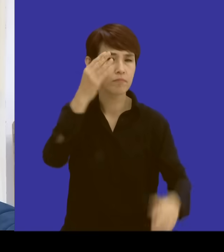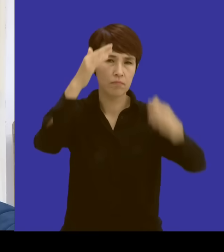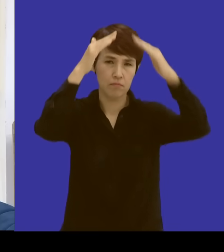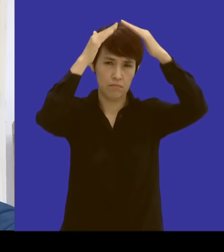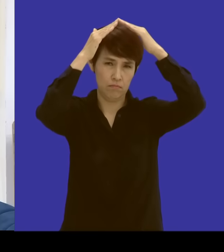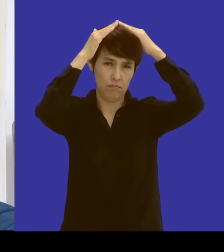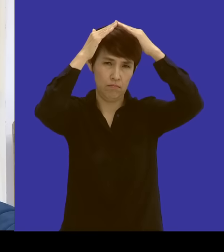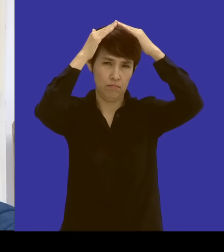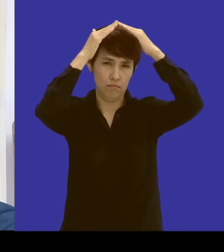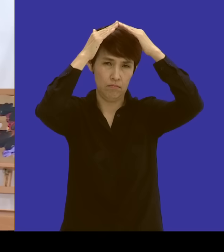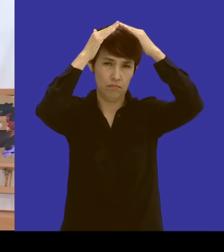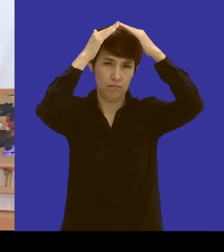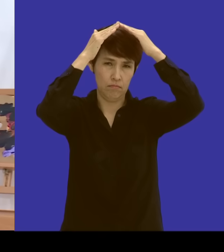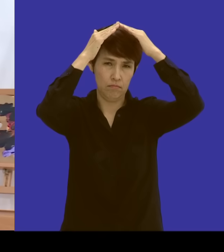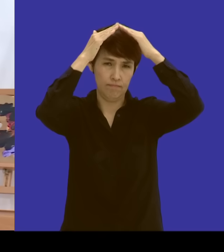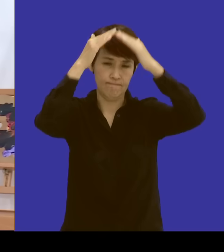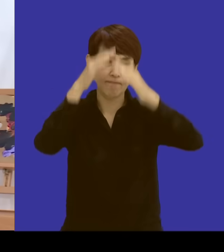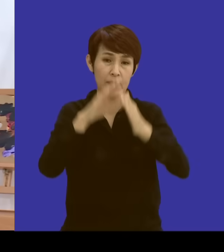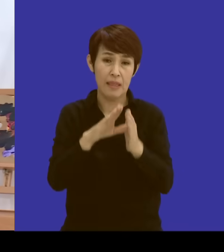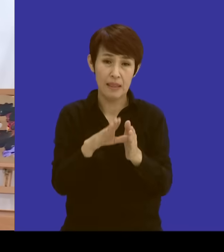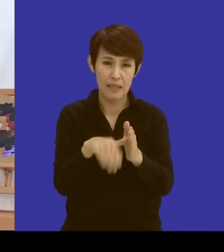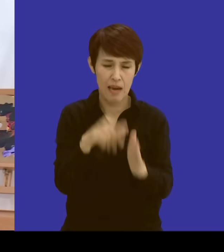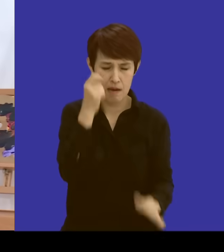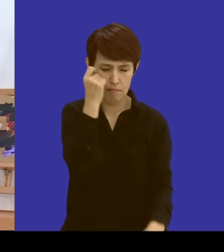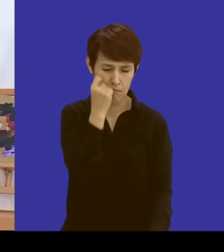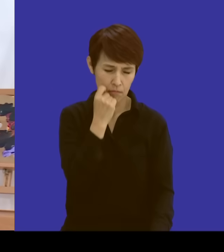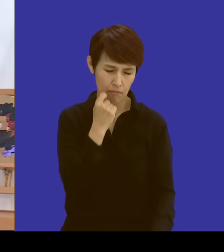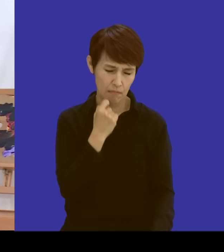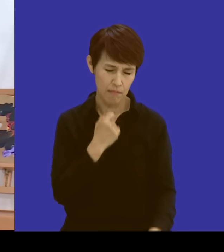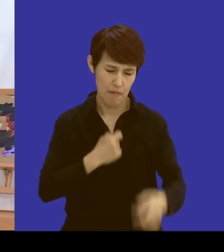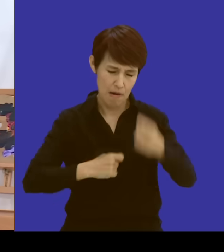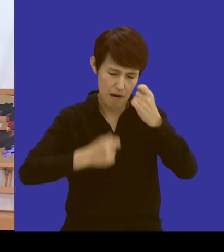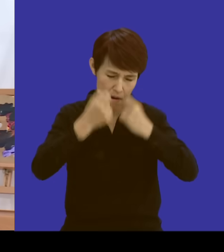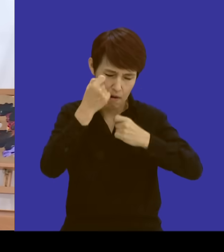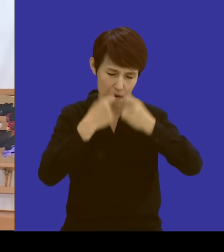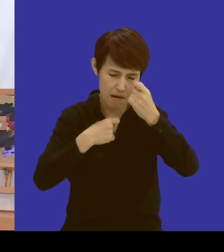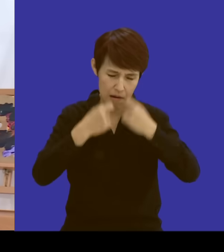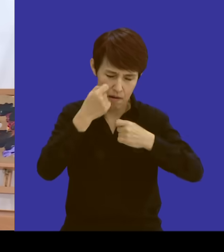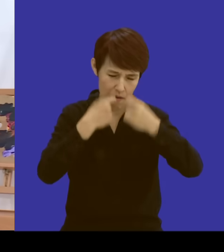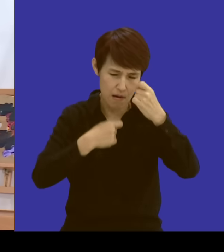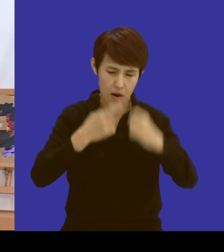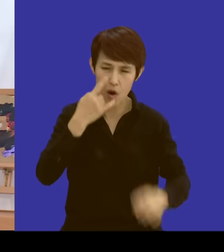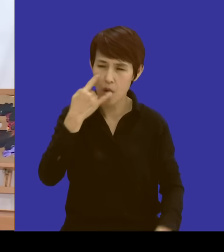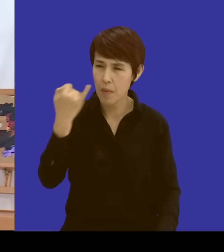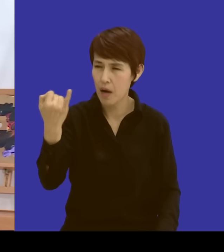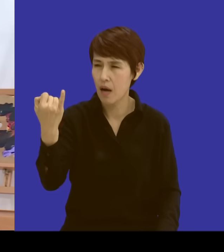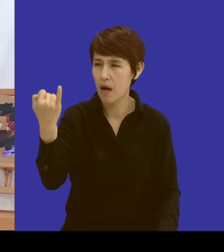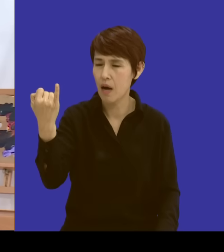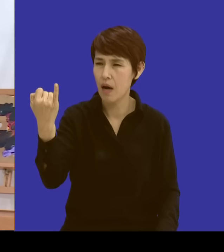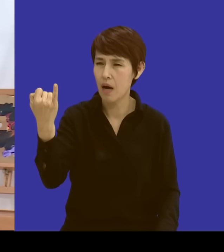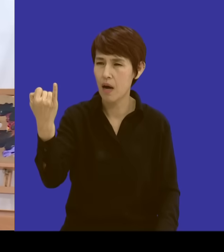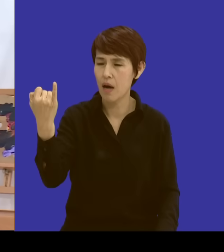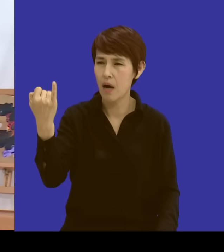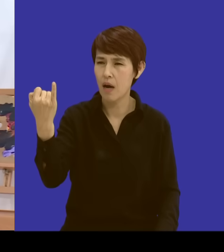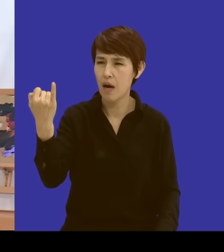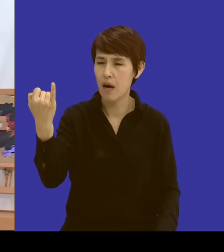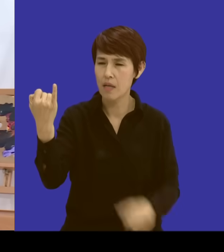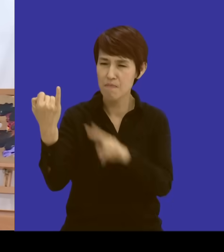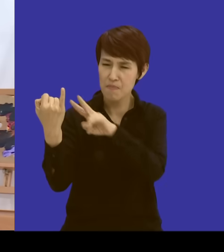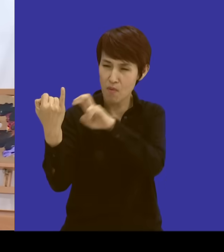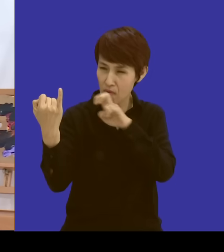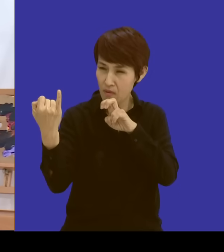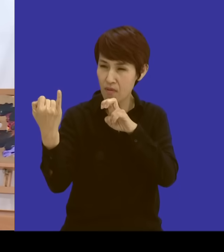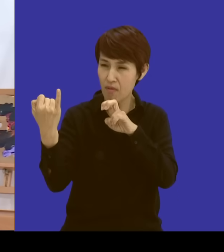됐고 그때 충분히 슬퍼하고 어머니에게 죄송했던 마음. 제가 어머니 신앙 사춘기 하면서 너무